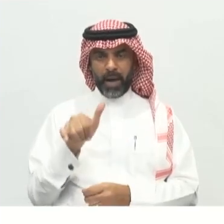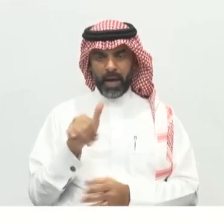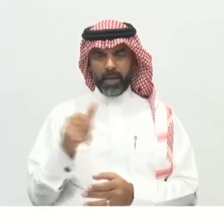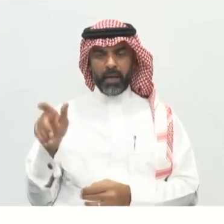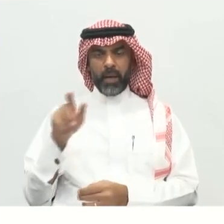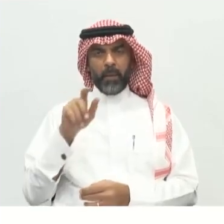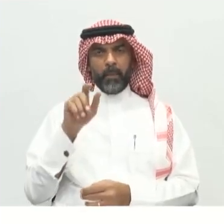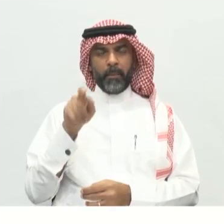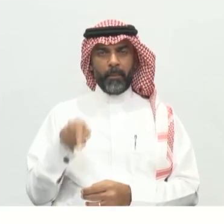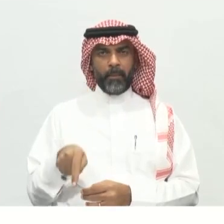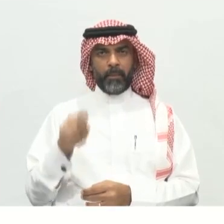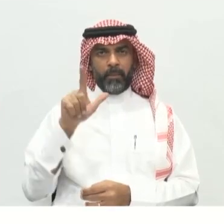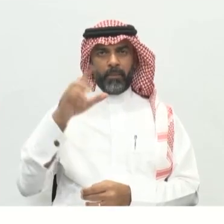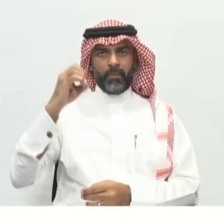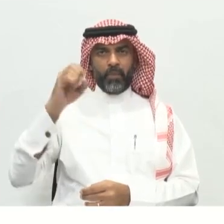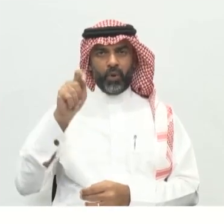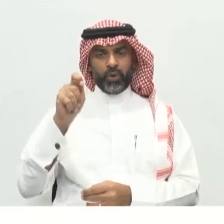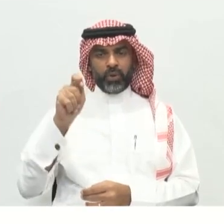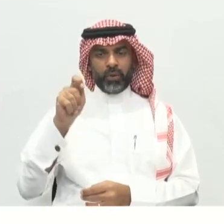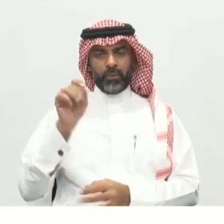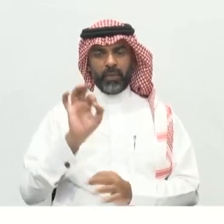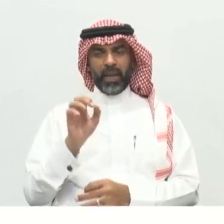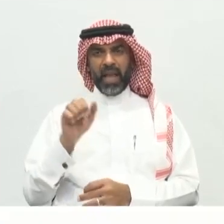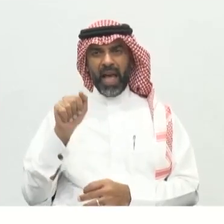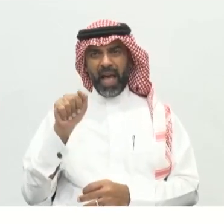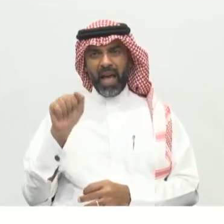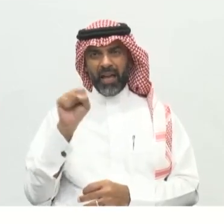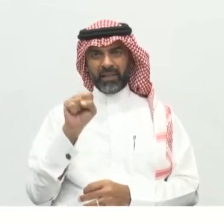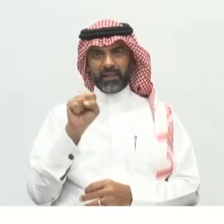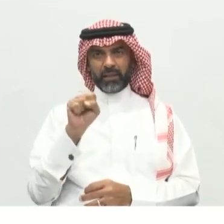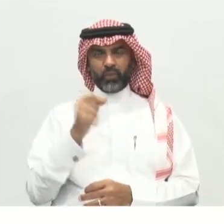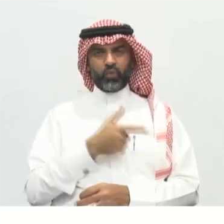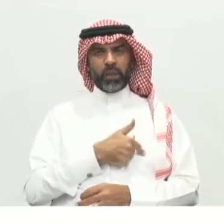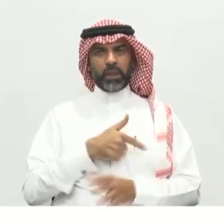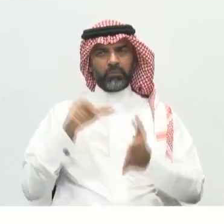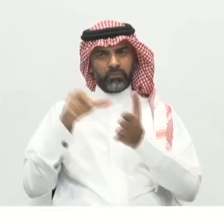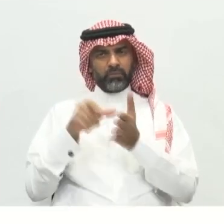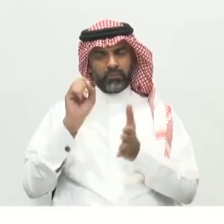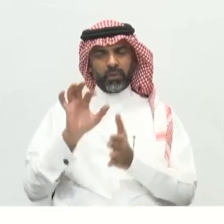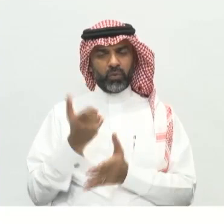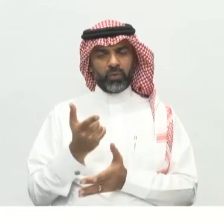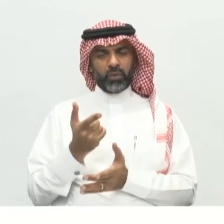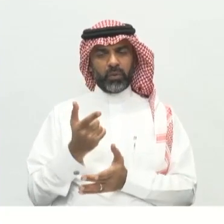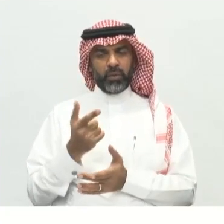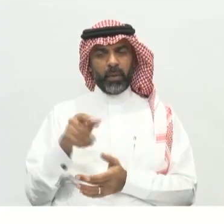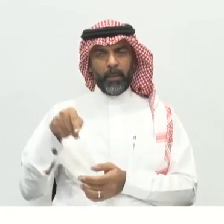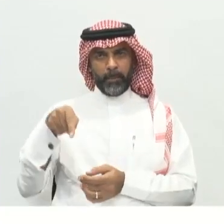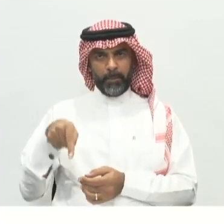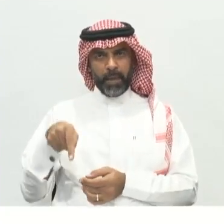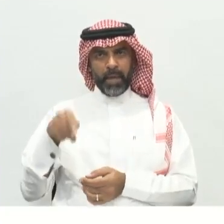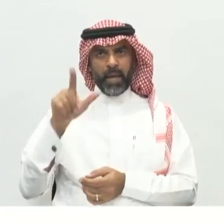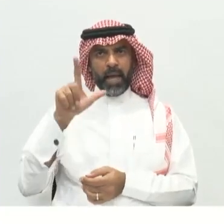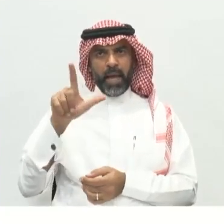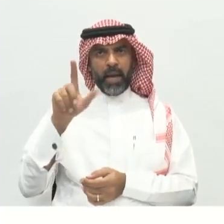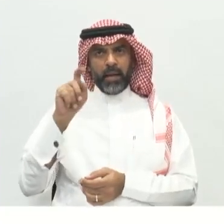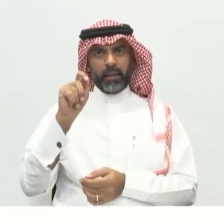تعودنا في جميع المكاتب او اغلب المكاتب از ونقوم بتسميتها ببي تي اي انه